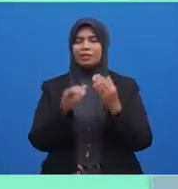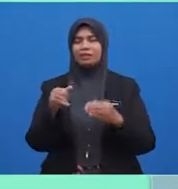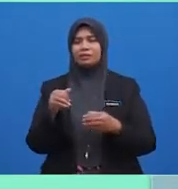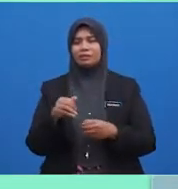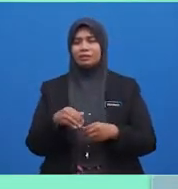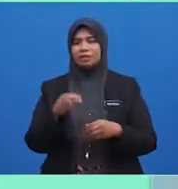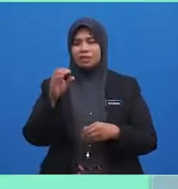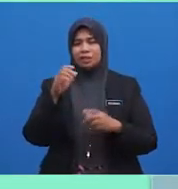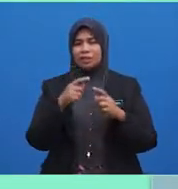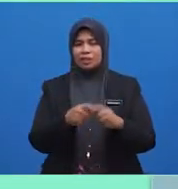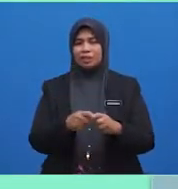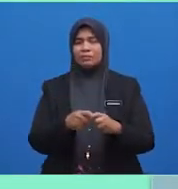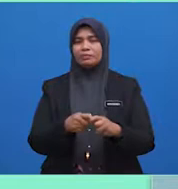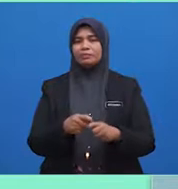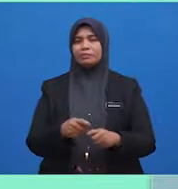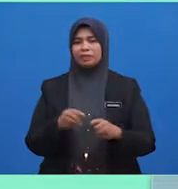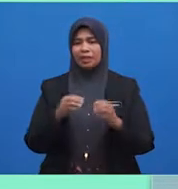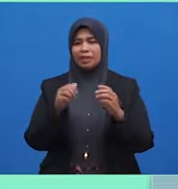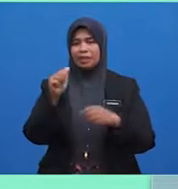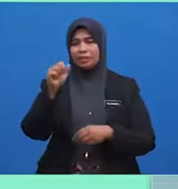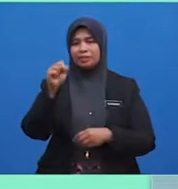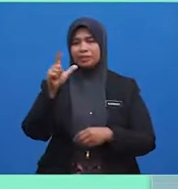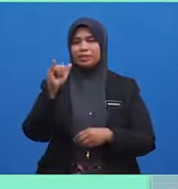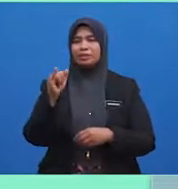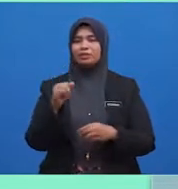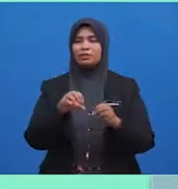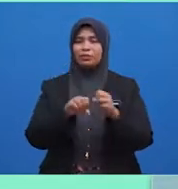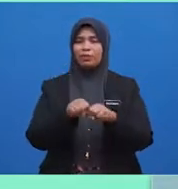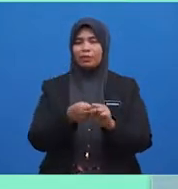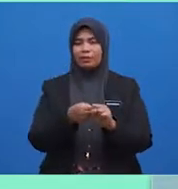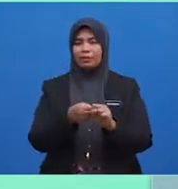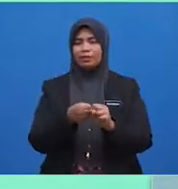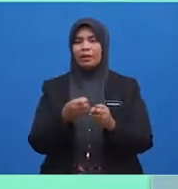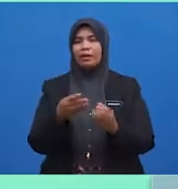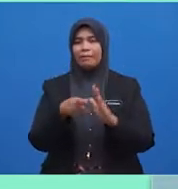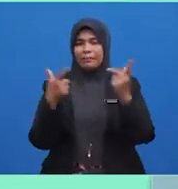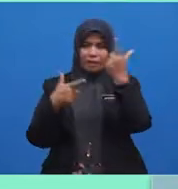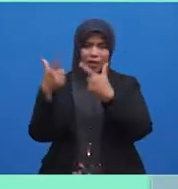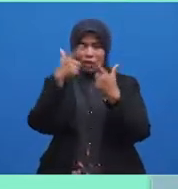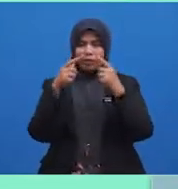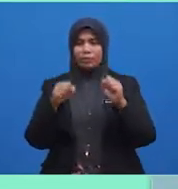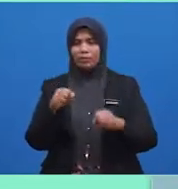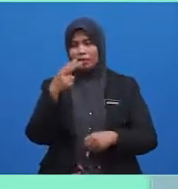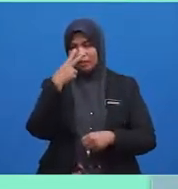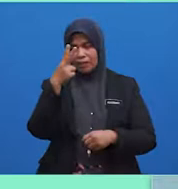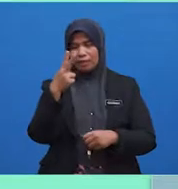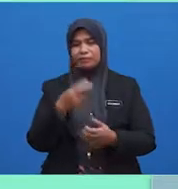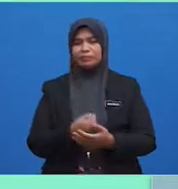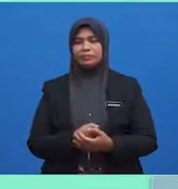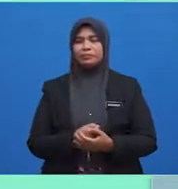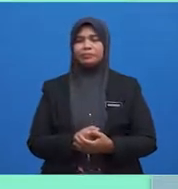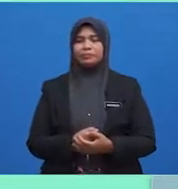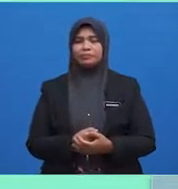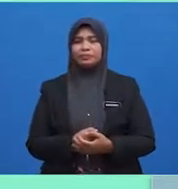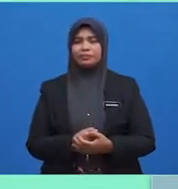dikekalkan keasliannya supaya setiap pengunjung berpeluang mengimbau kenangan lama dalam suasana yang sama apabila berada di dalam terowong